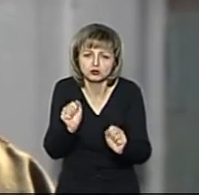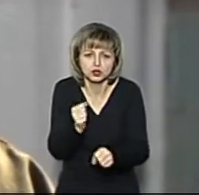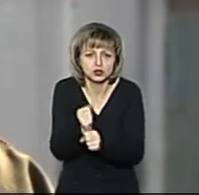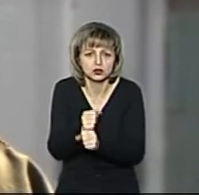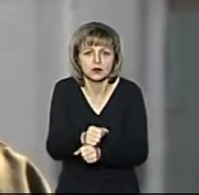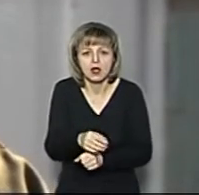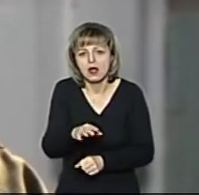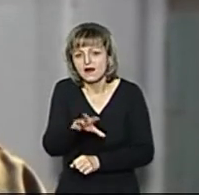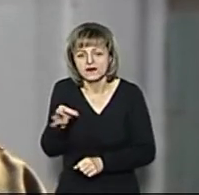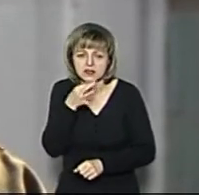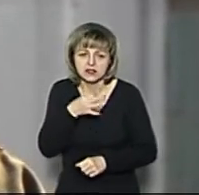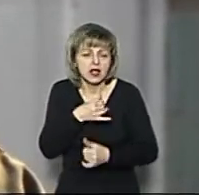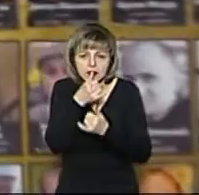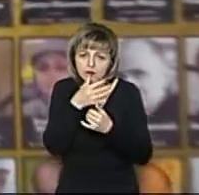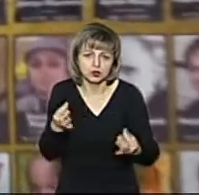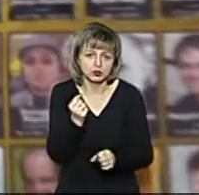Сказали, не можна вже.